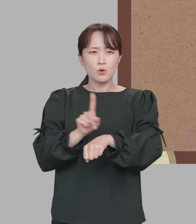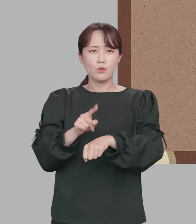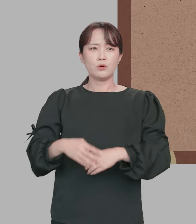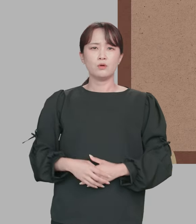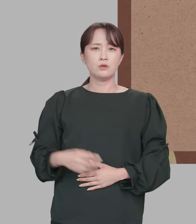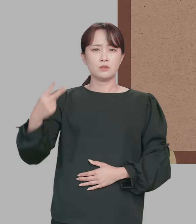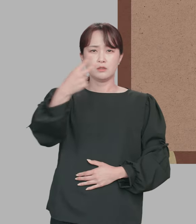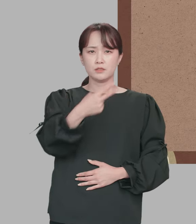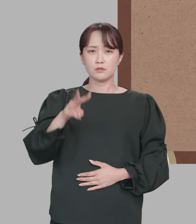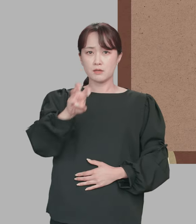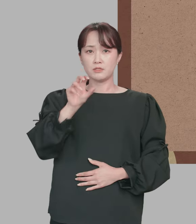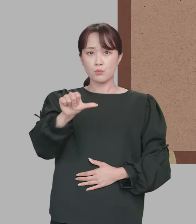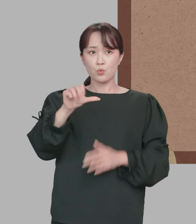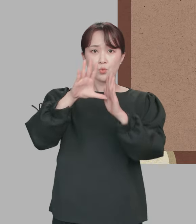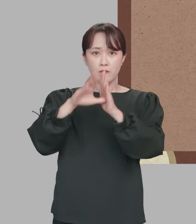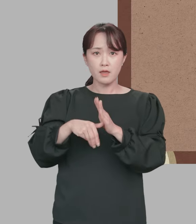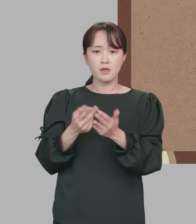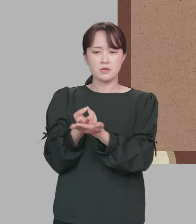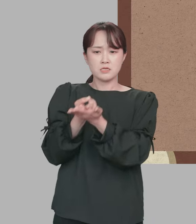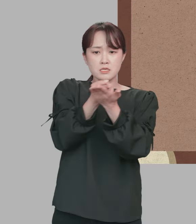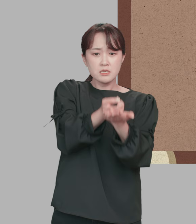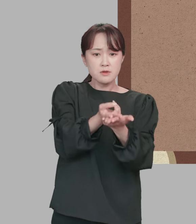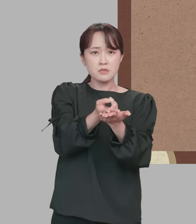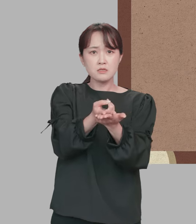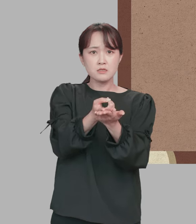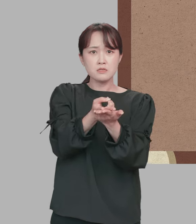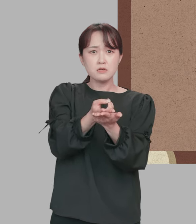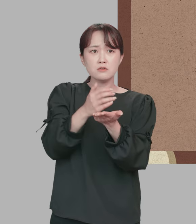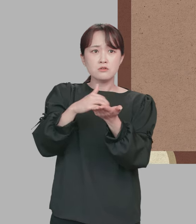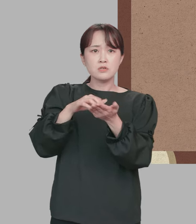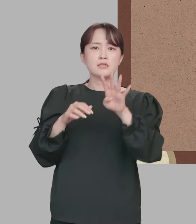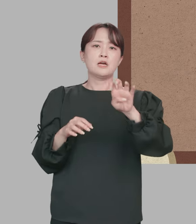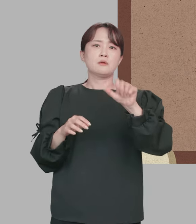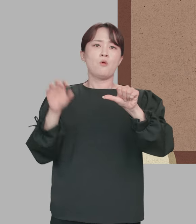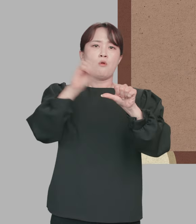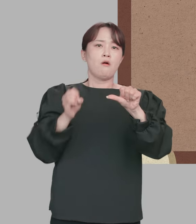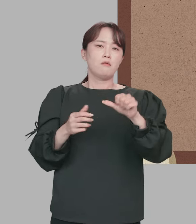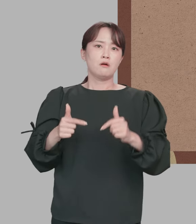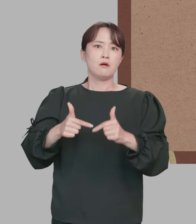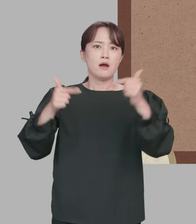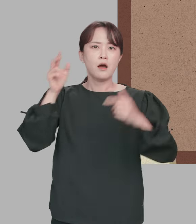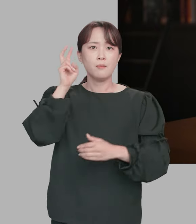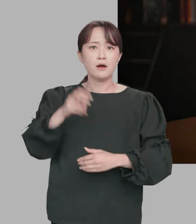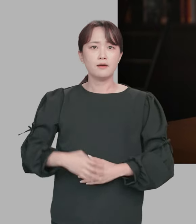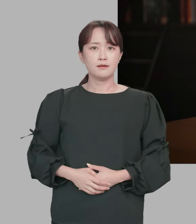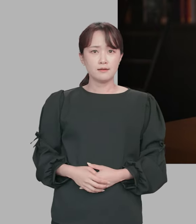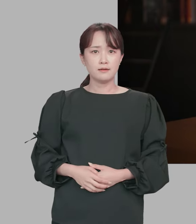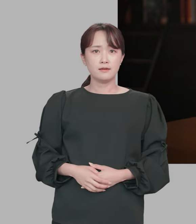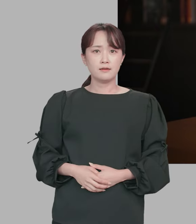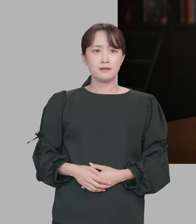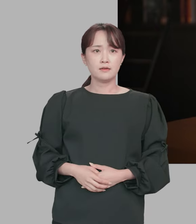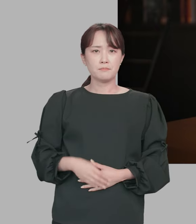초고령화 추세로 2035년에는 입원 수요만 현재의 45% 이상 증가할 것으로 예상됩니다.